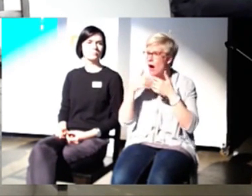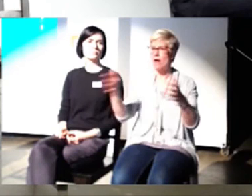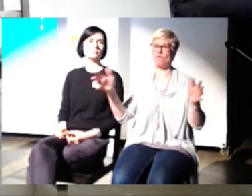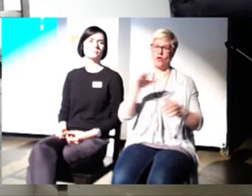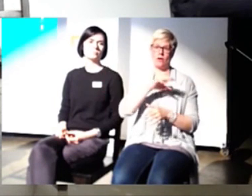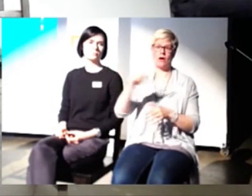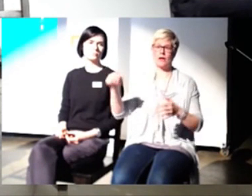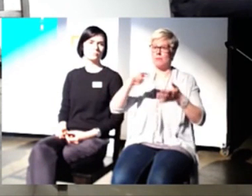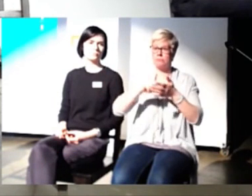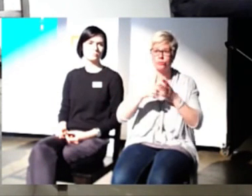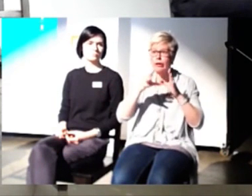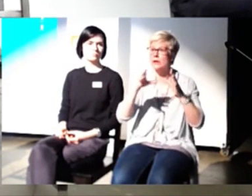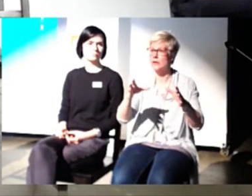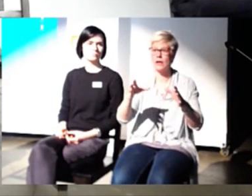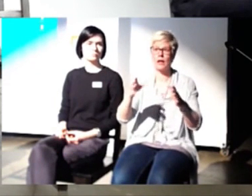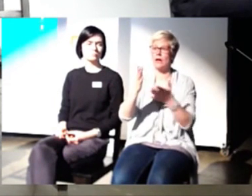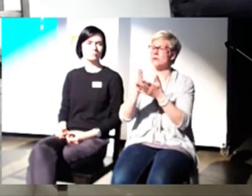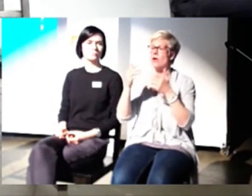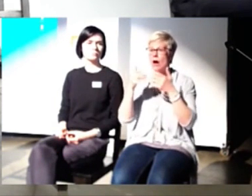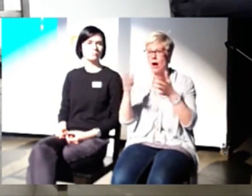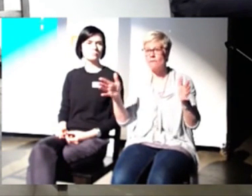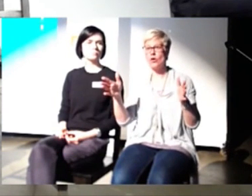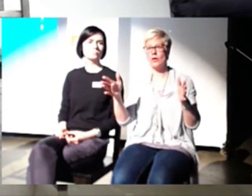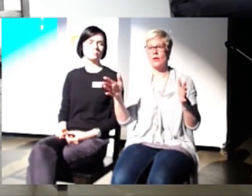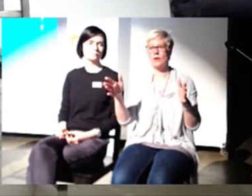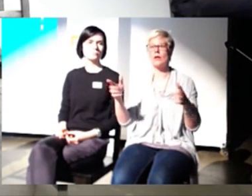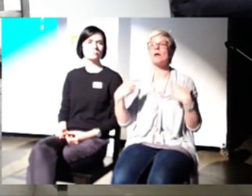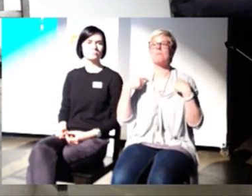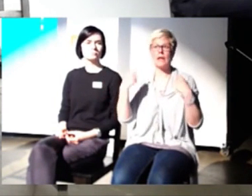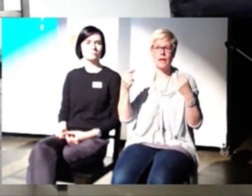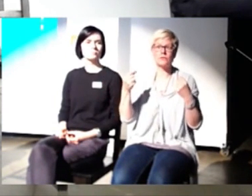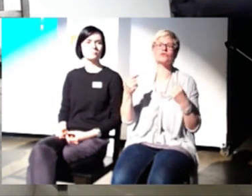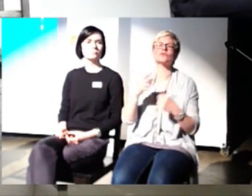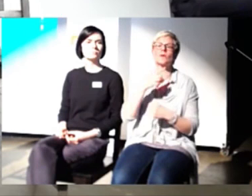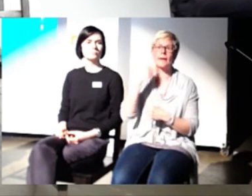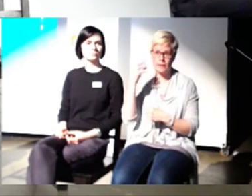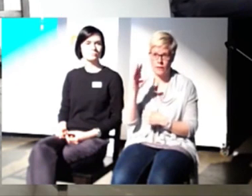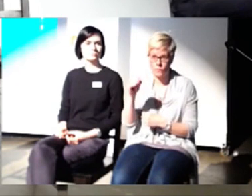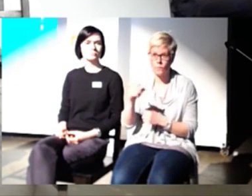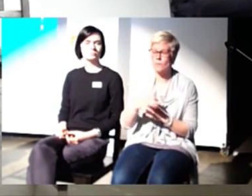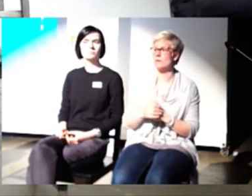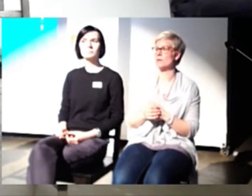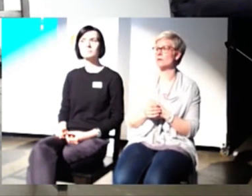asioille ja projekteille, että siitä mielenkiintoa ilman muuta kyllä riittää.